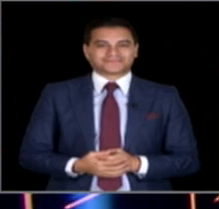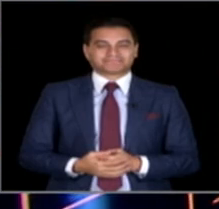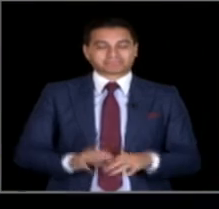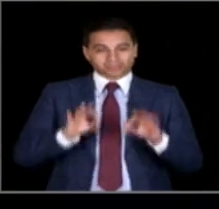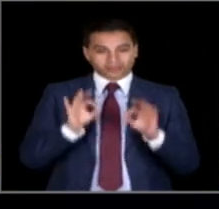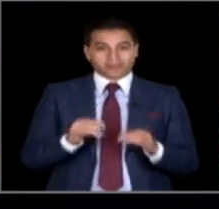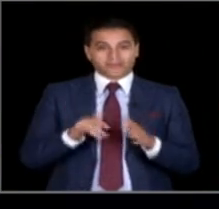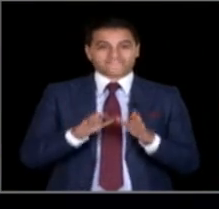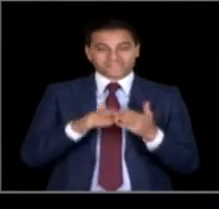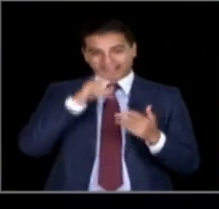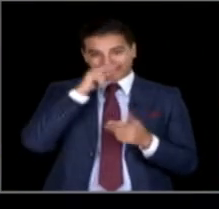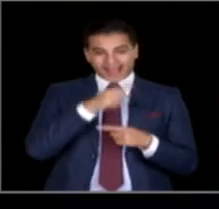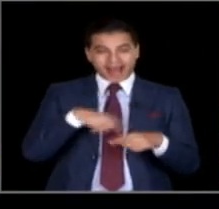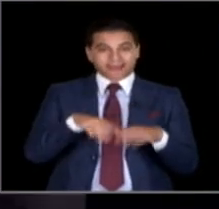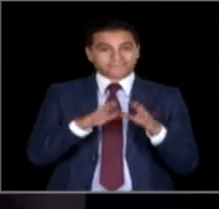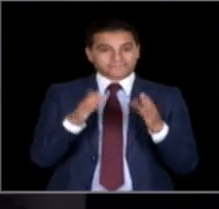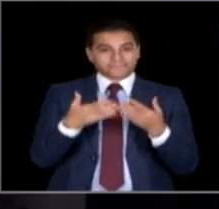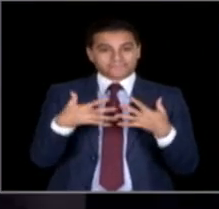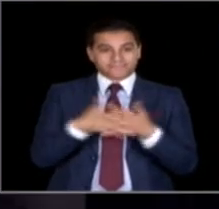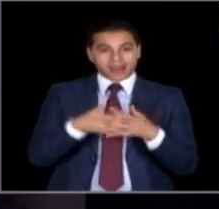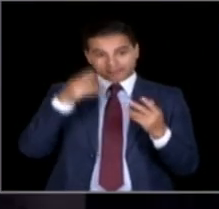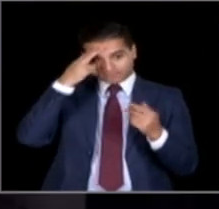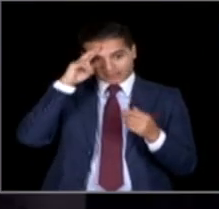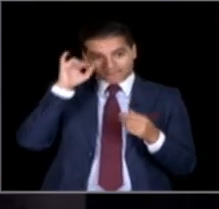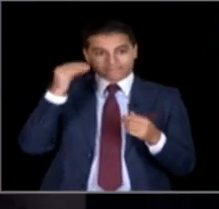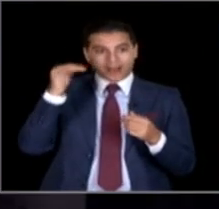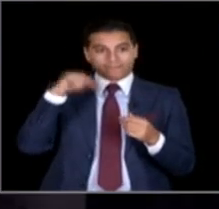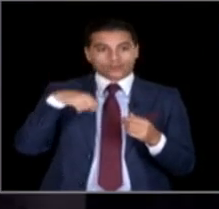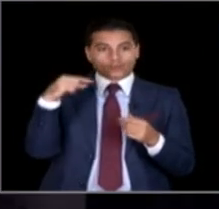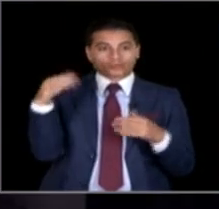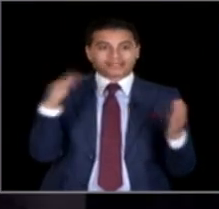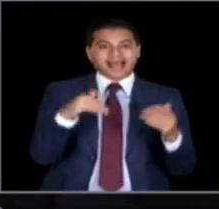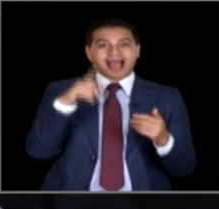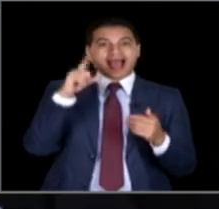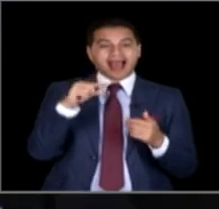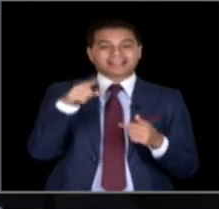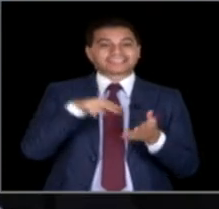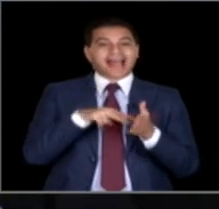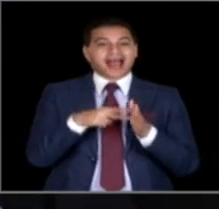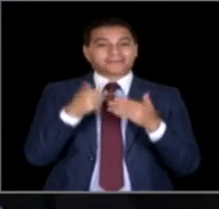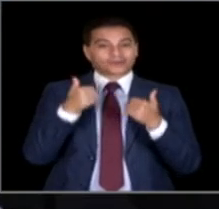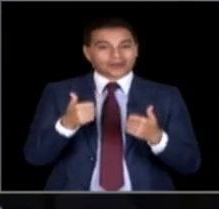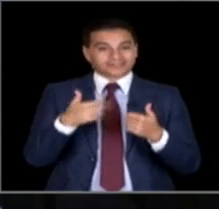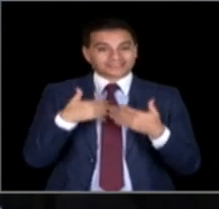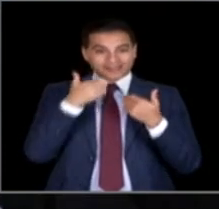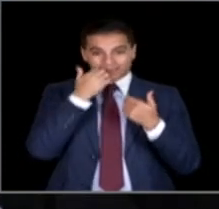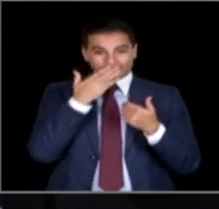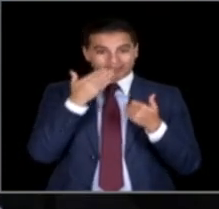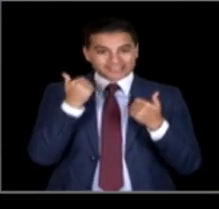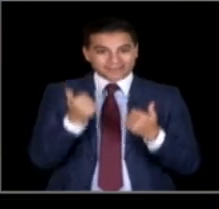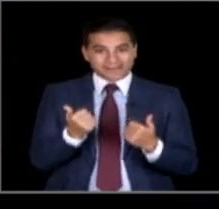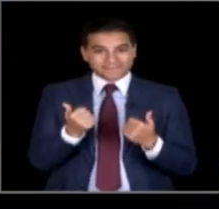طبعا فريق التعالب بيضم كمان محمود خالد. محمود خالد ازيك؟